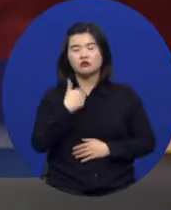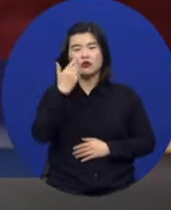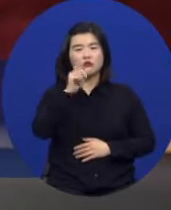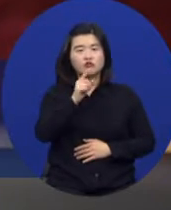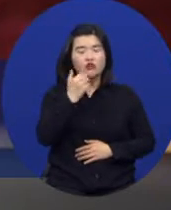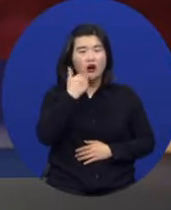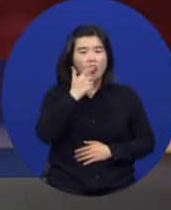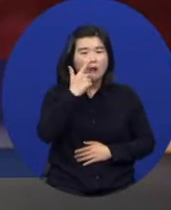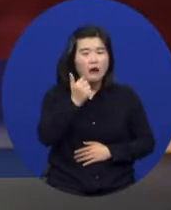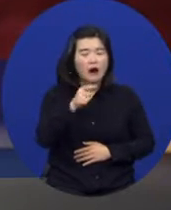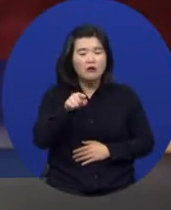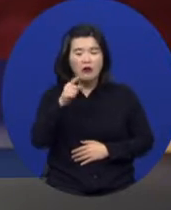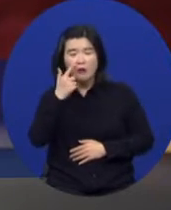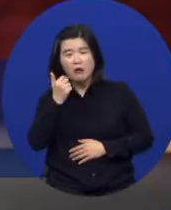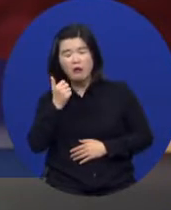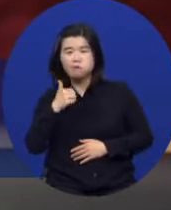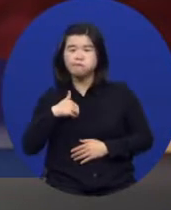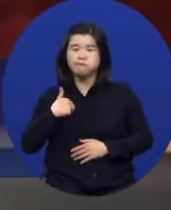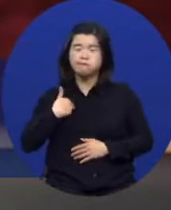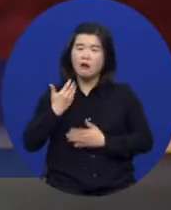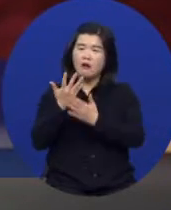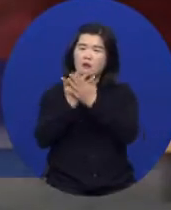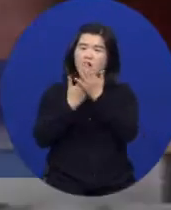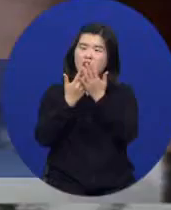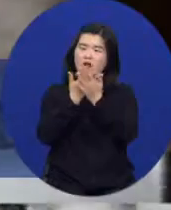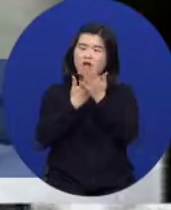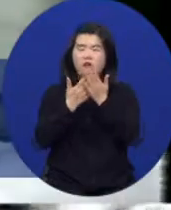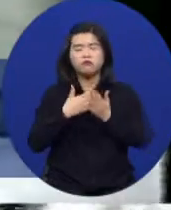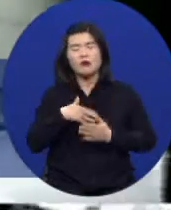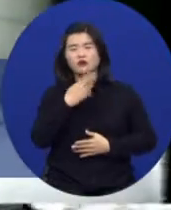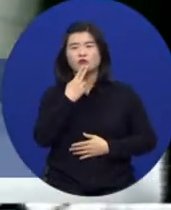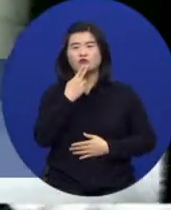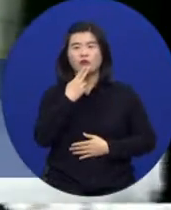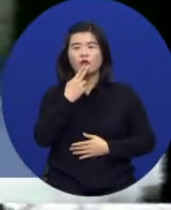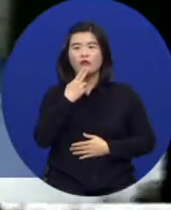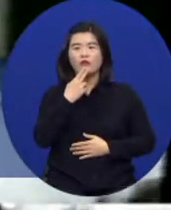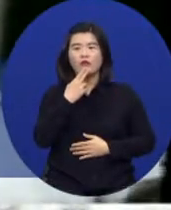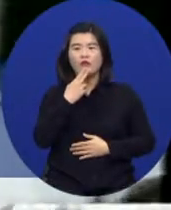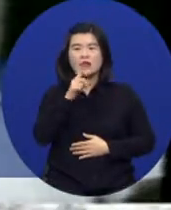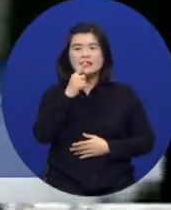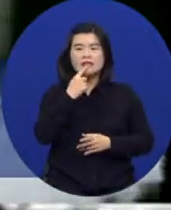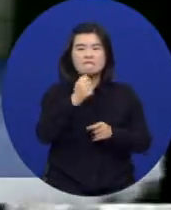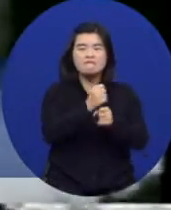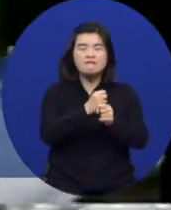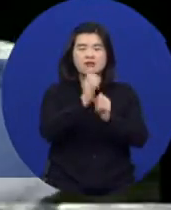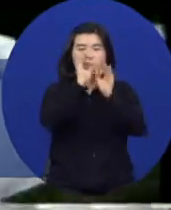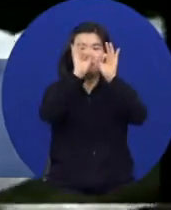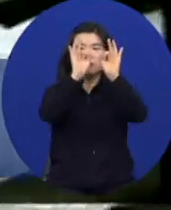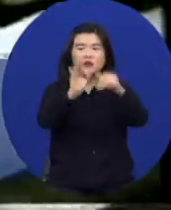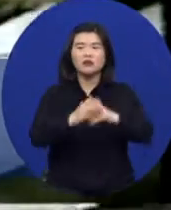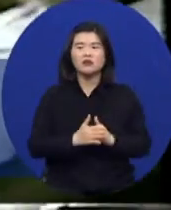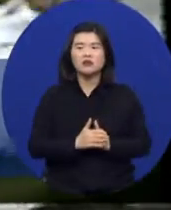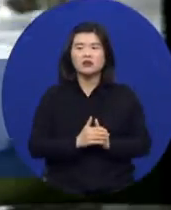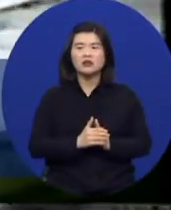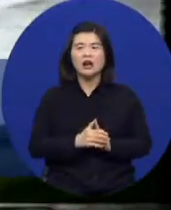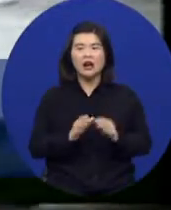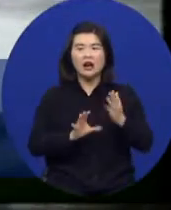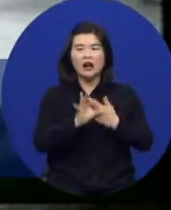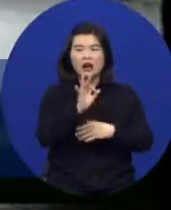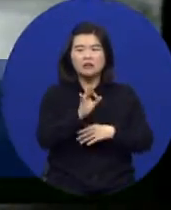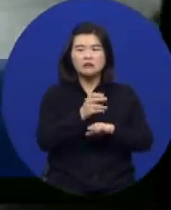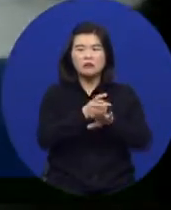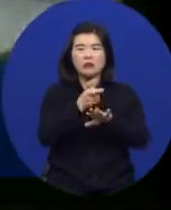아버지인지, 어느 누가 저 삼촌인지, 어느 거저큰 삼촌인지 알 수도 없고, 흰뭐 포대로 다 싸고 나오니까. 그래